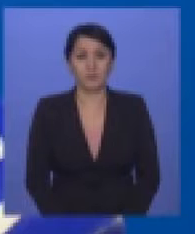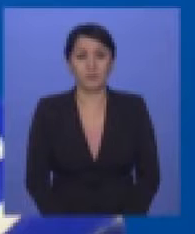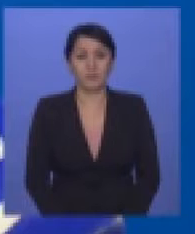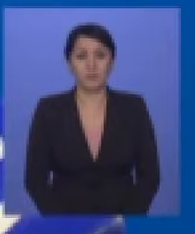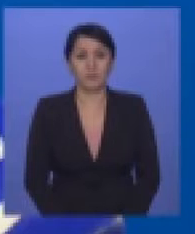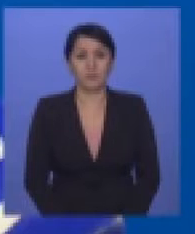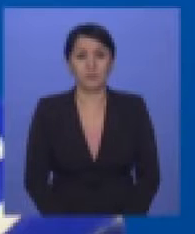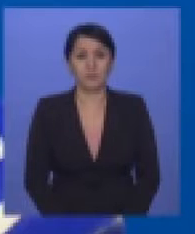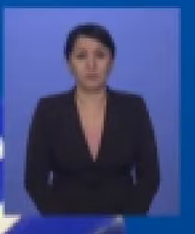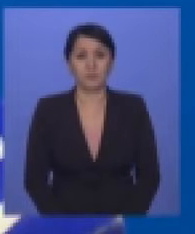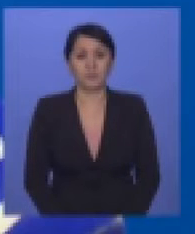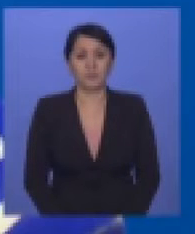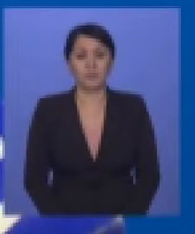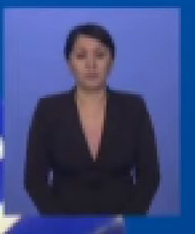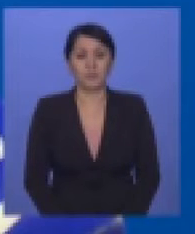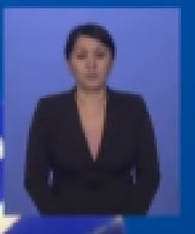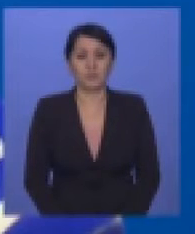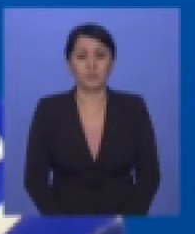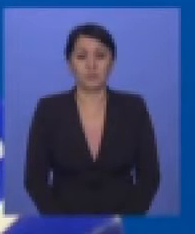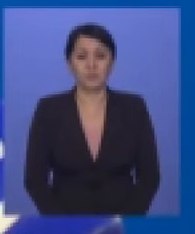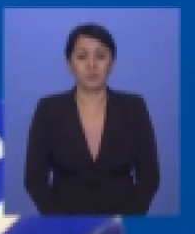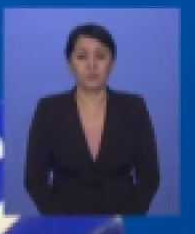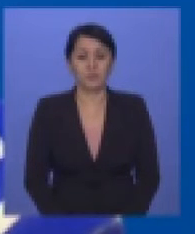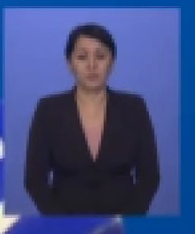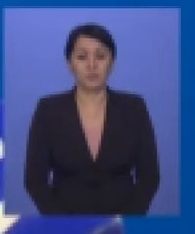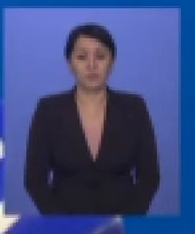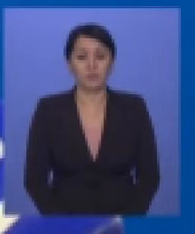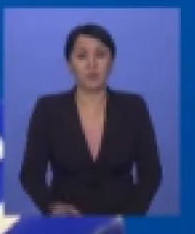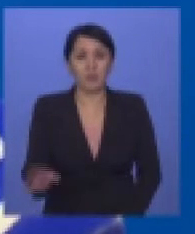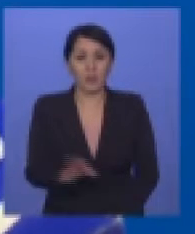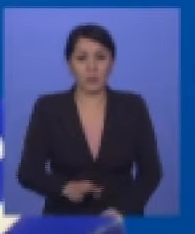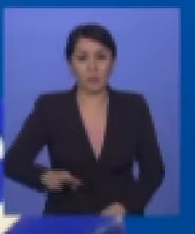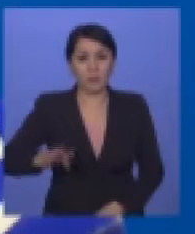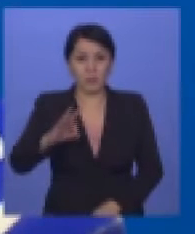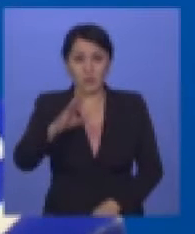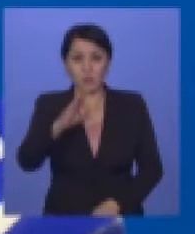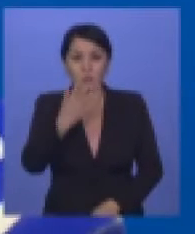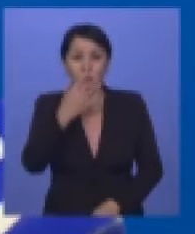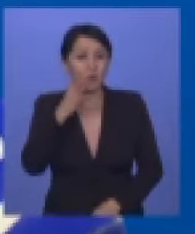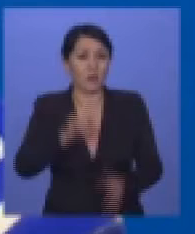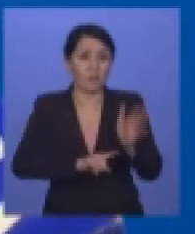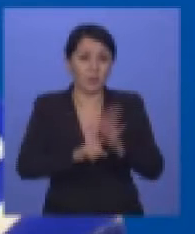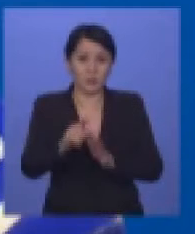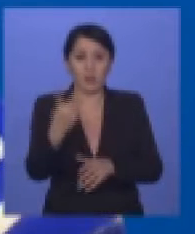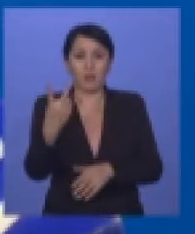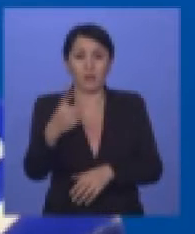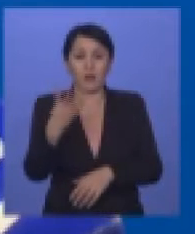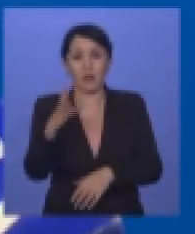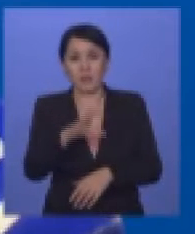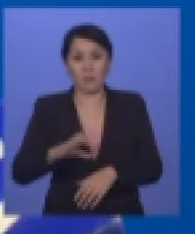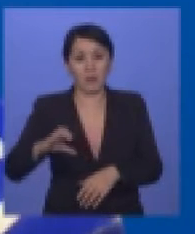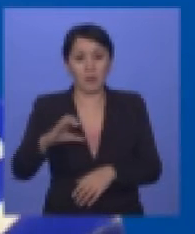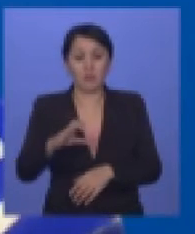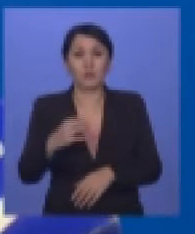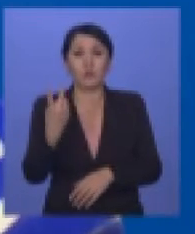у нас отопительный сезон начат с 24 сентября. Облыста жылыту маусымы 42 айында іске қосылды. Сонымен